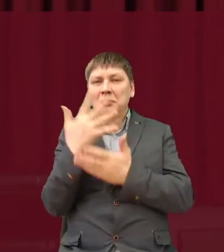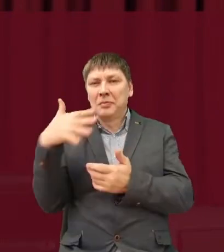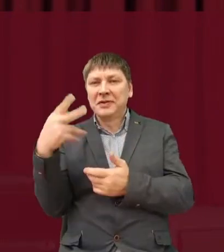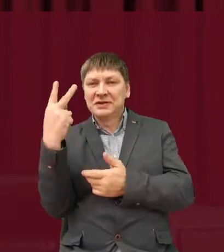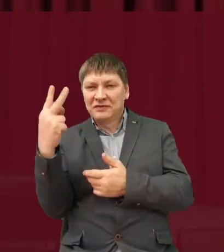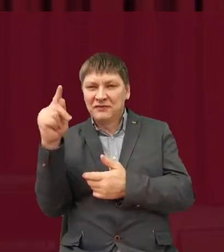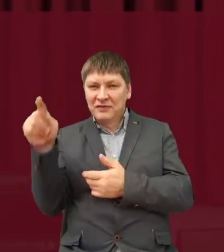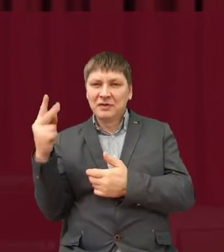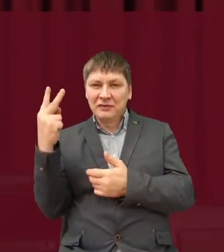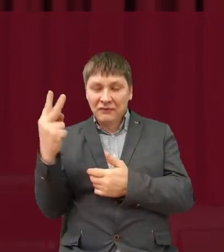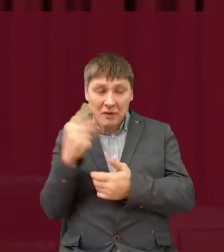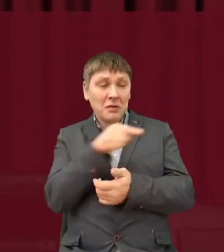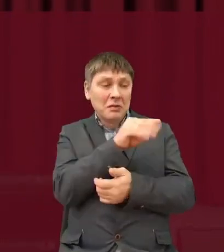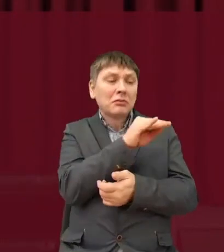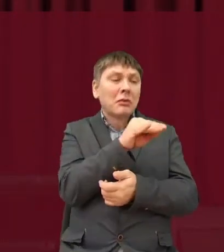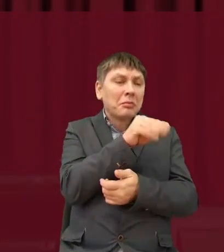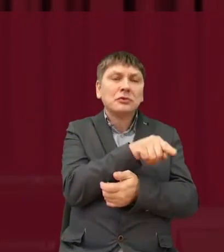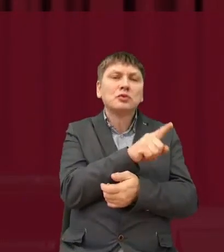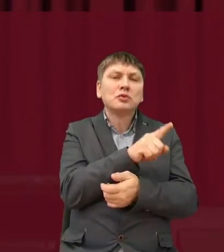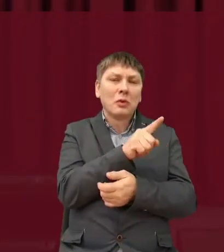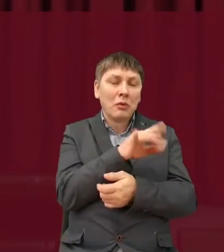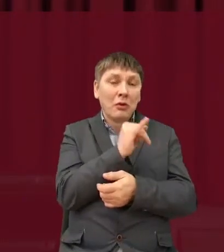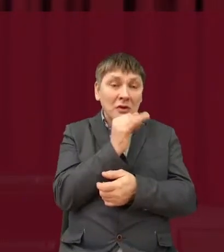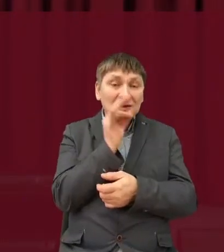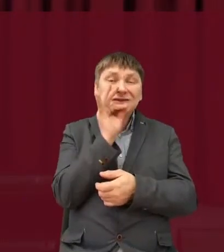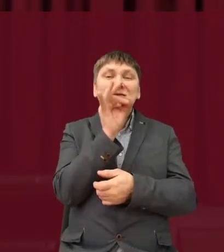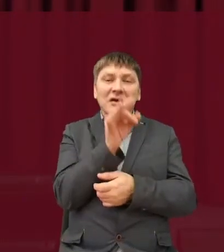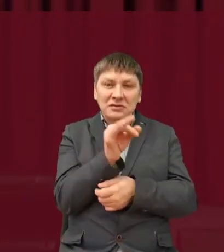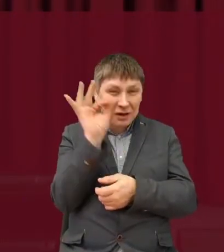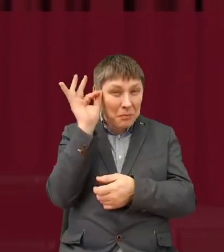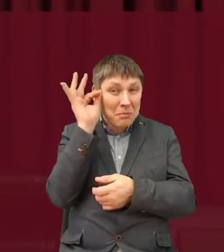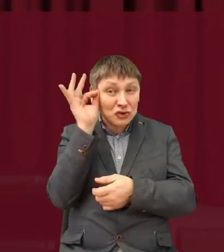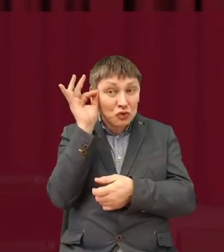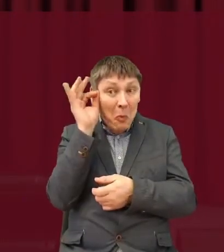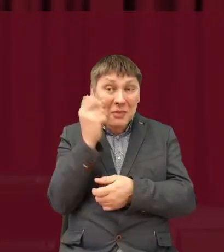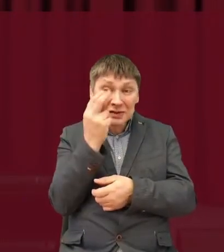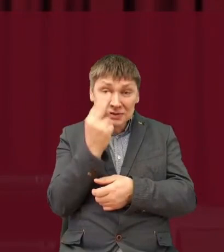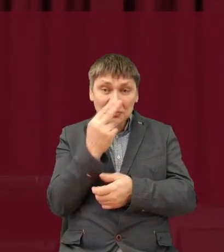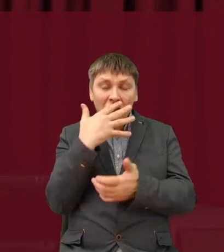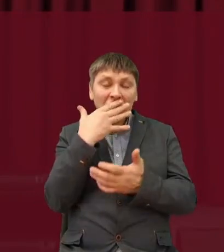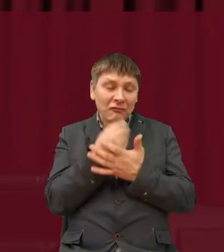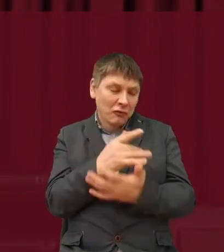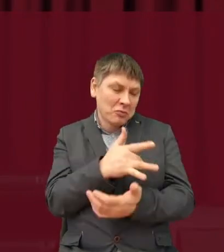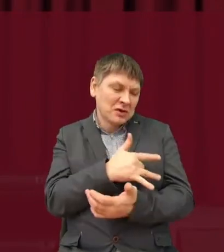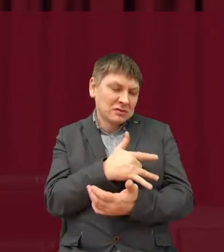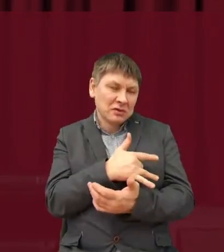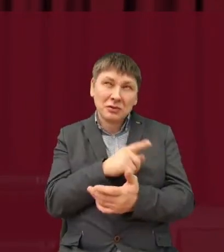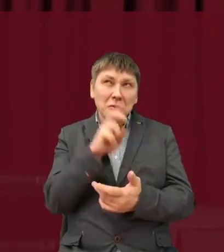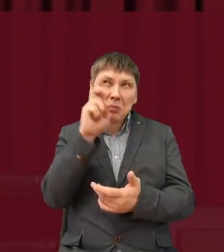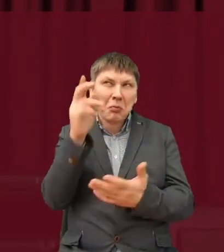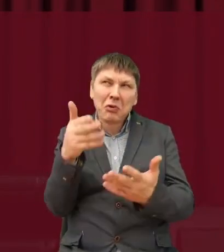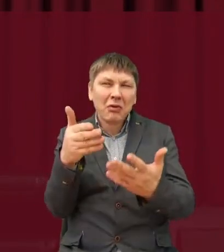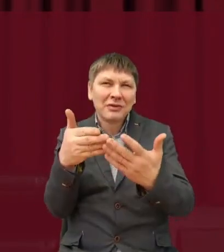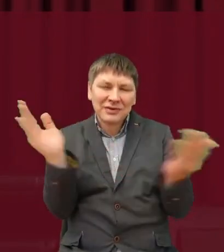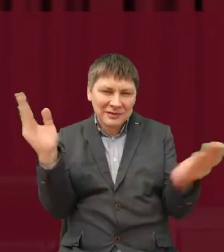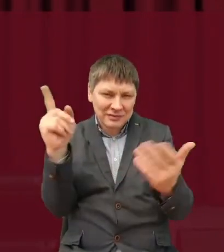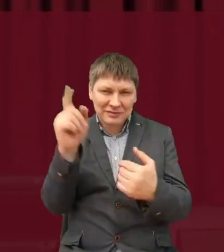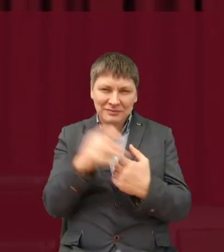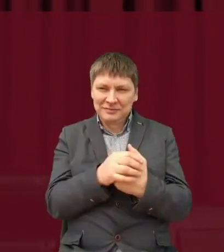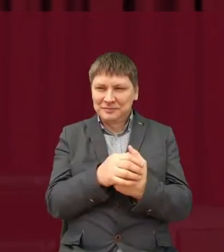и там сказано следующее и сказал безумец в сердце своём нет бога